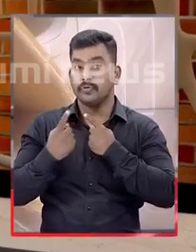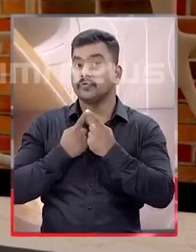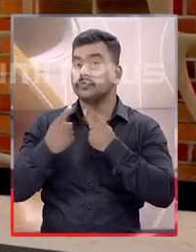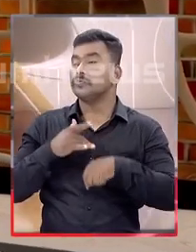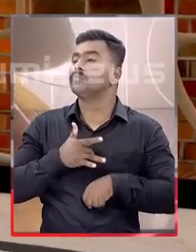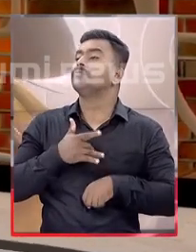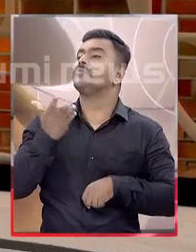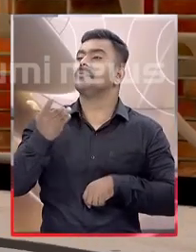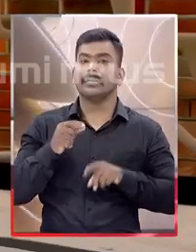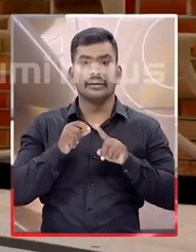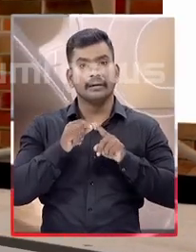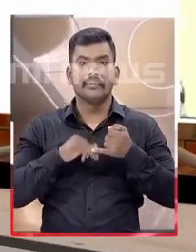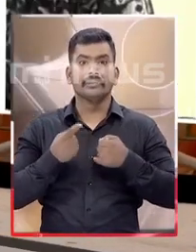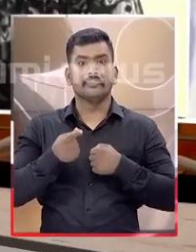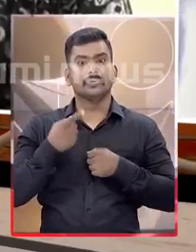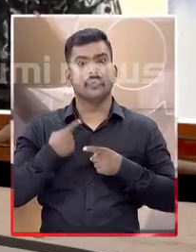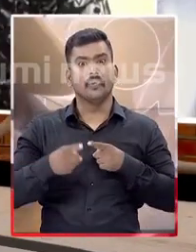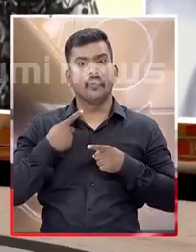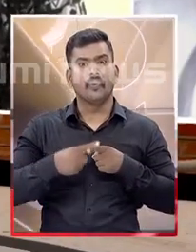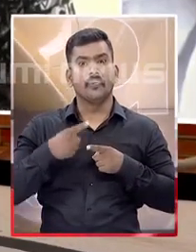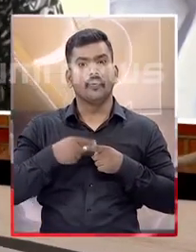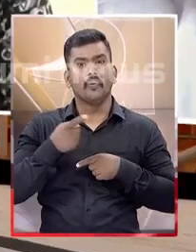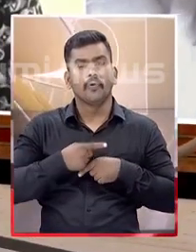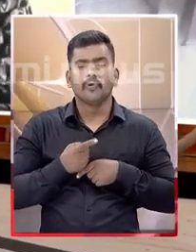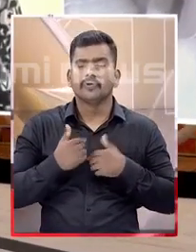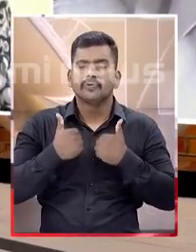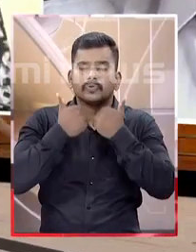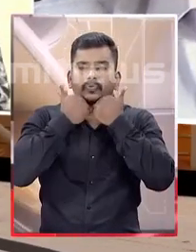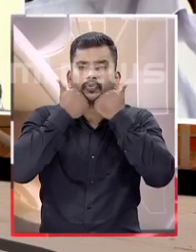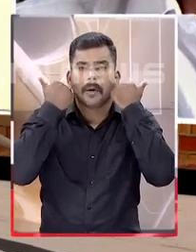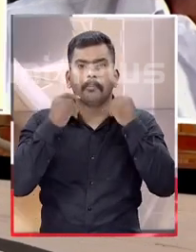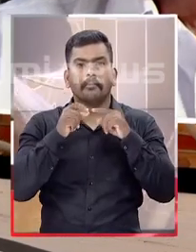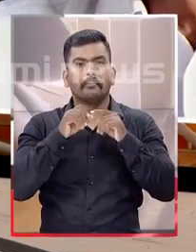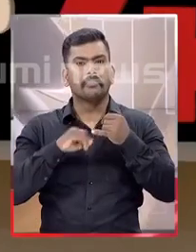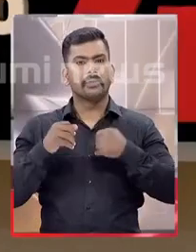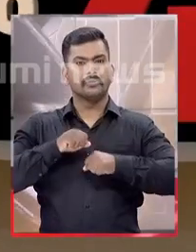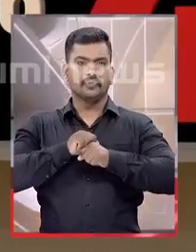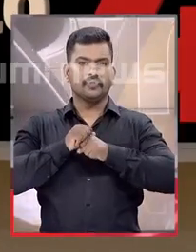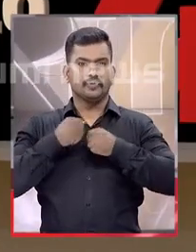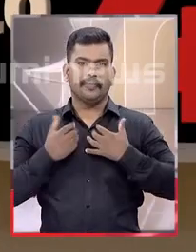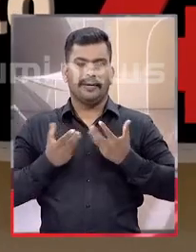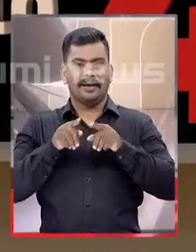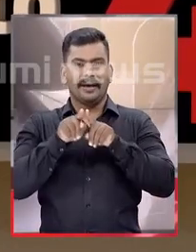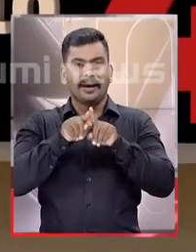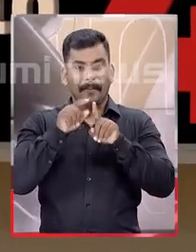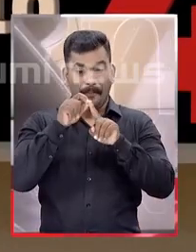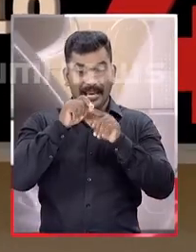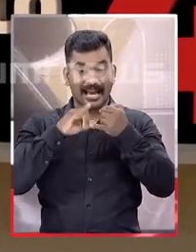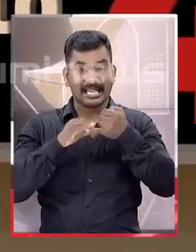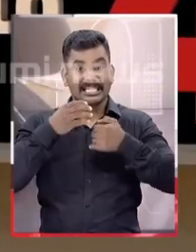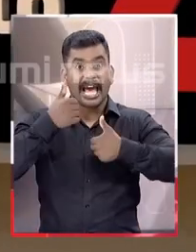ദിജോ കാപ്പൻ ആദ്യം നമ്മോടൊപ്പം പ്രതികരിക്കാൻ ചേരുന്നുണ്ട്. ശ്രീ ദിജോ കാപ്പൻ, അങ്ങ് റിപ്പോർട്ട് കണ്ടുകാണ് മാതൃഭൂമി ന്യൂസ് പുറത്തേക്ക് കൊണ്ടുവന്നത്. കാരണം